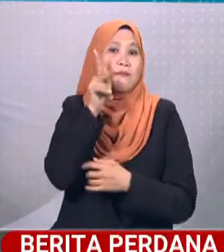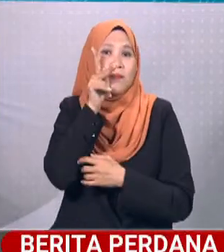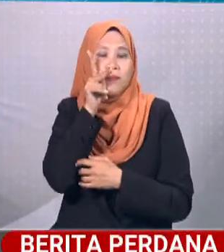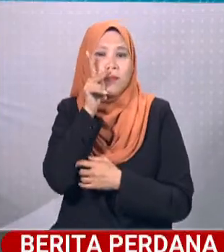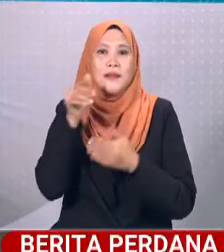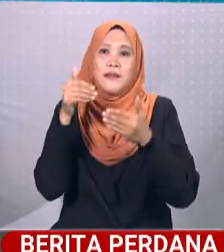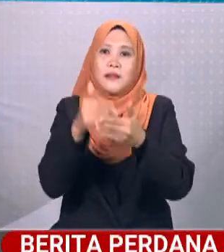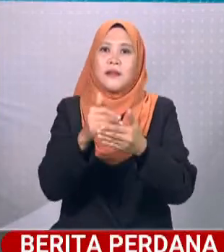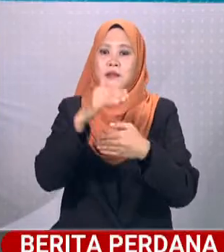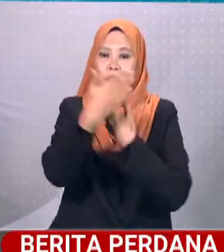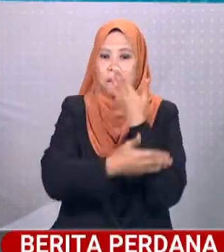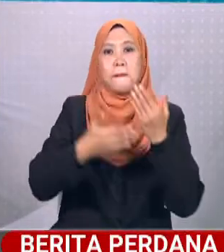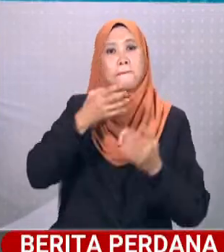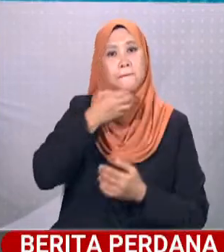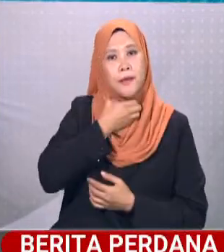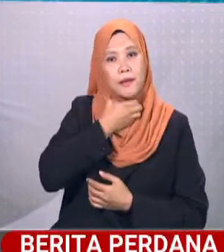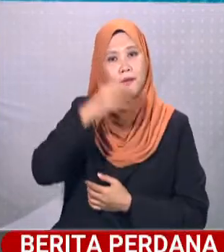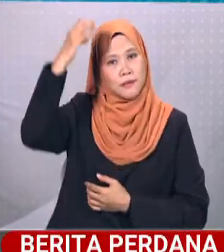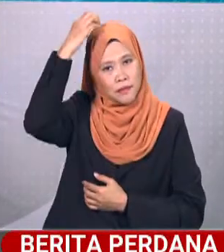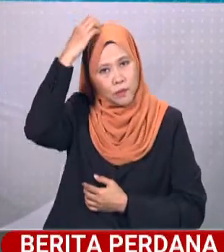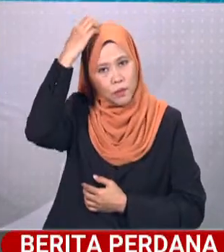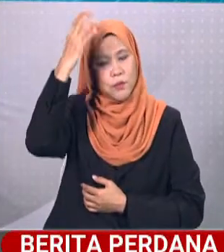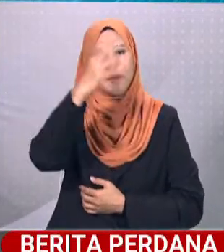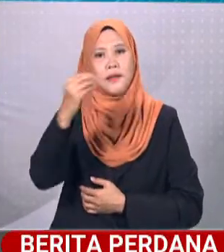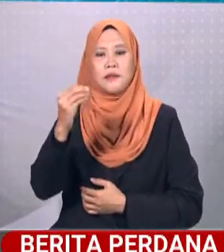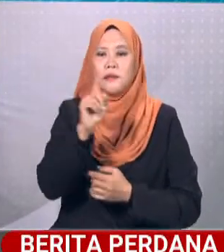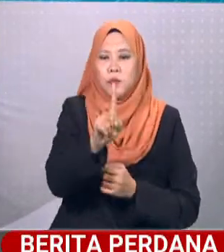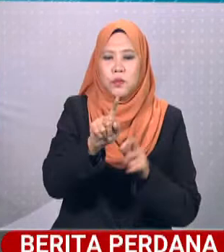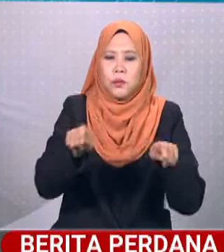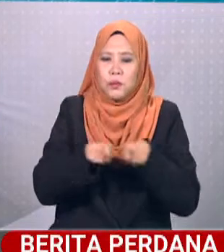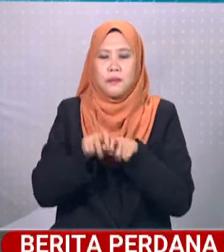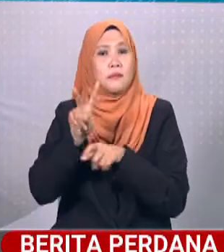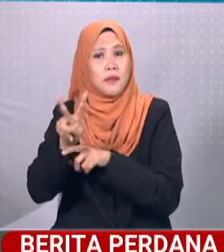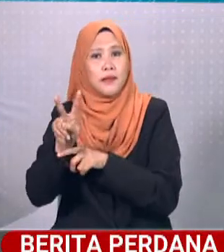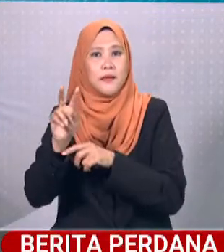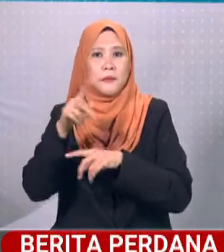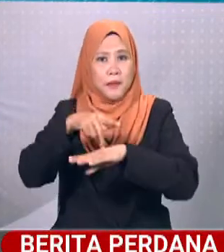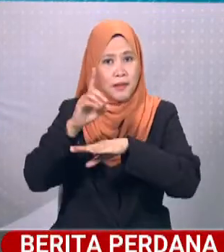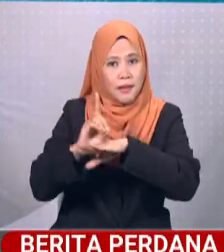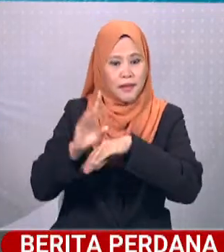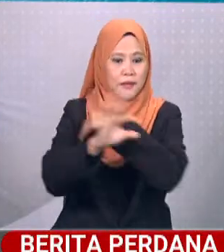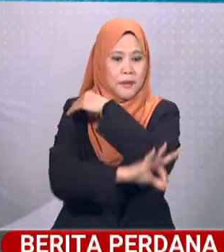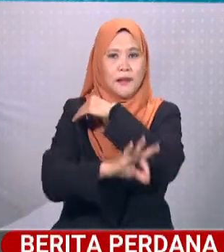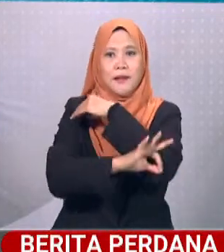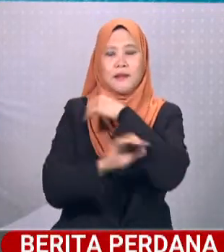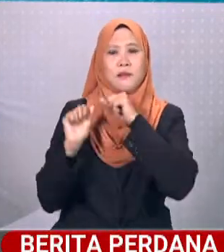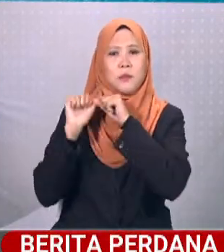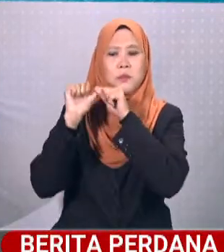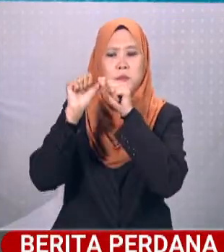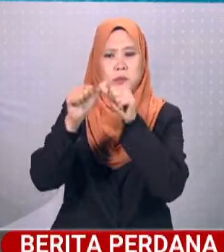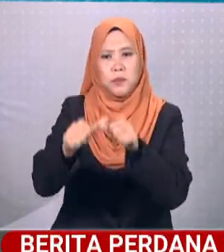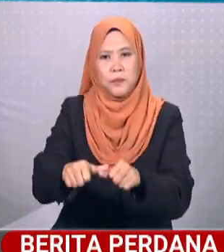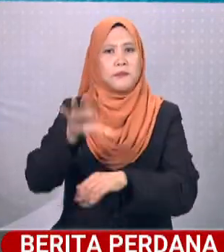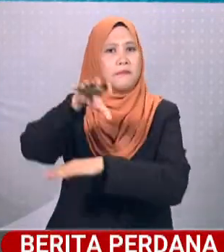di hampir keseluruhan negeri Perak, negeri Selangor dan juga di satu dua tempat melibatkan Port Dickson, negeri Sembilan, kini berlanjutan sehingga ke